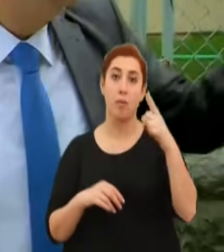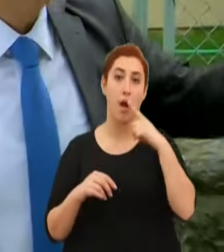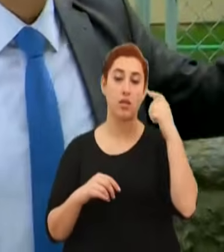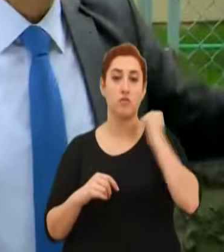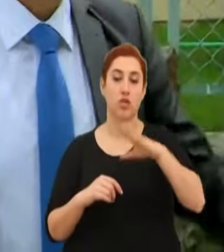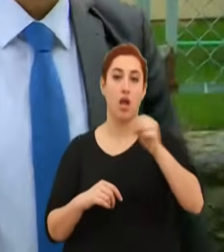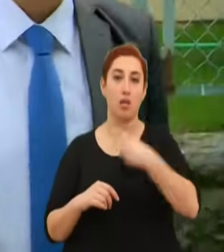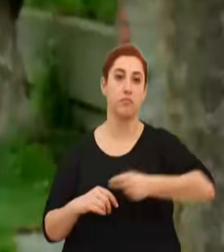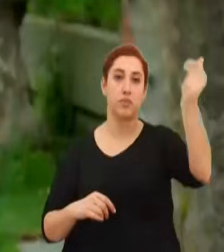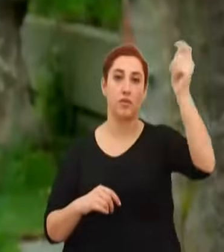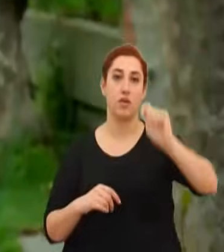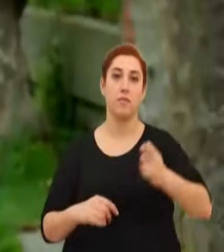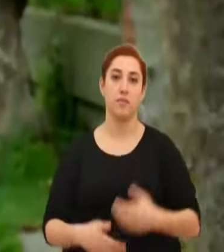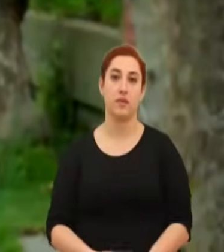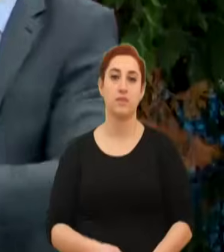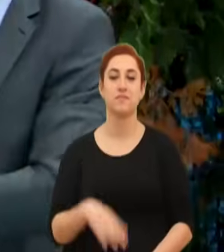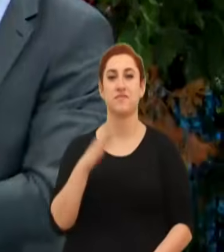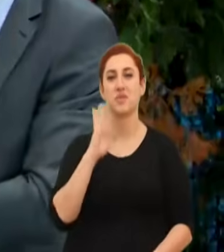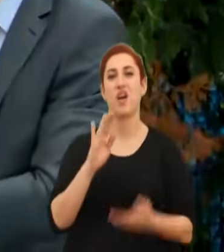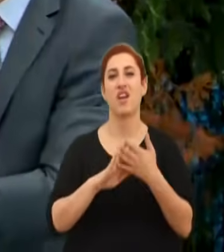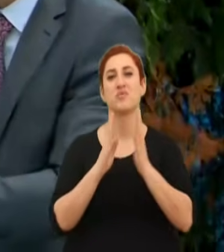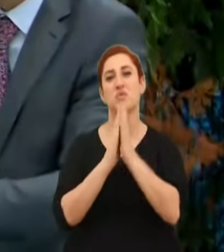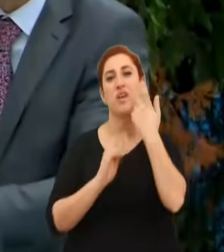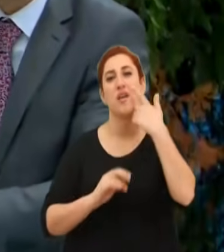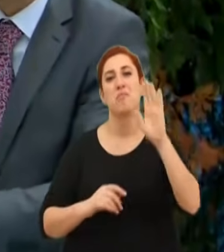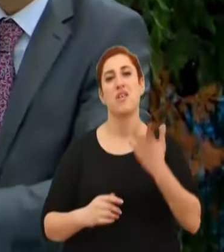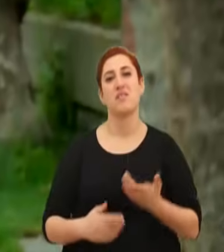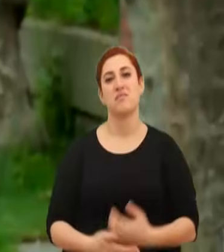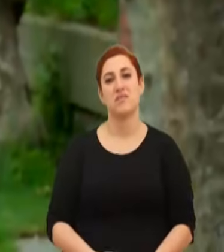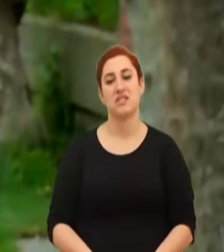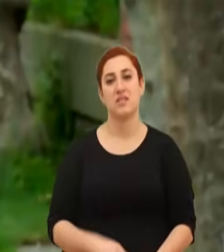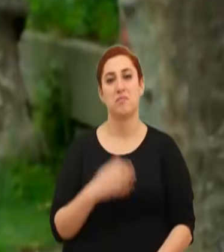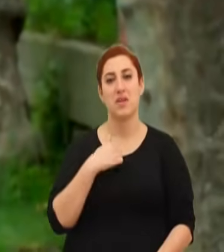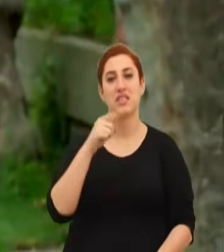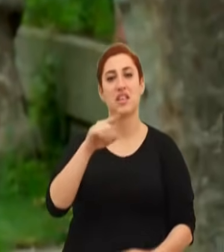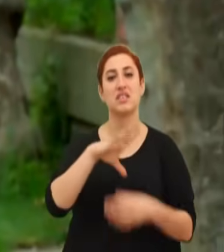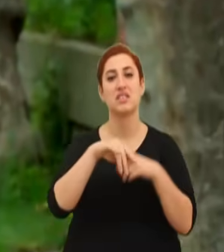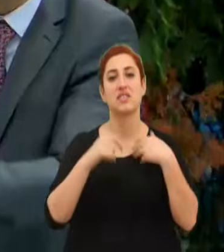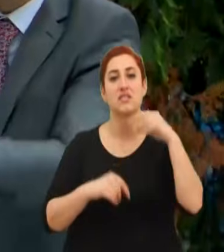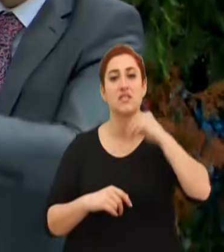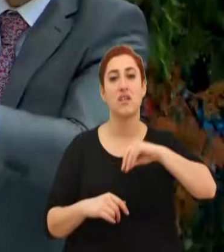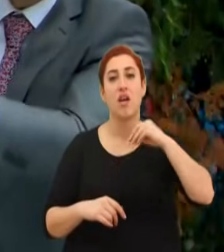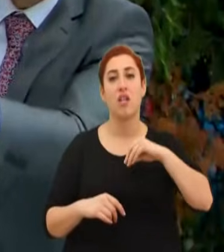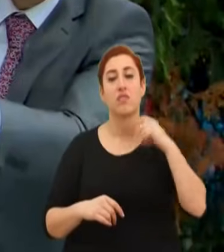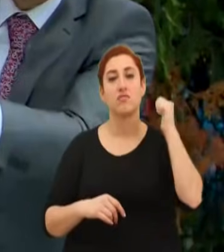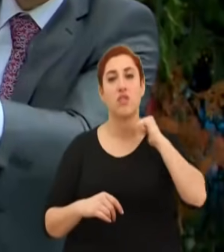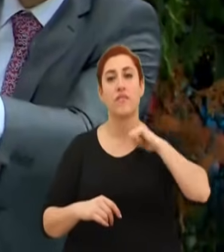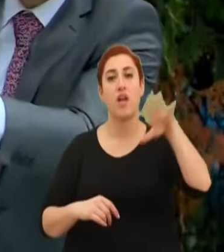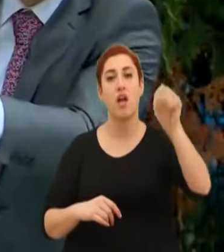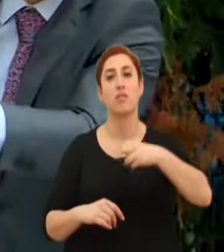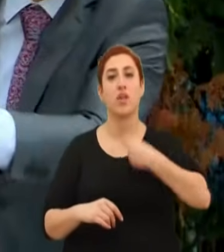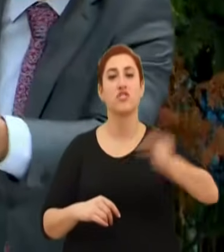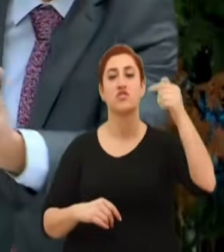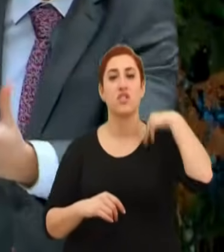Adam çantayı aldı ve toz oldu. Hay Allah arkadaşım, kusura bakma ya. Ben seni hırsız sandım. Çantayı